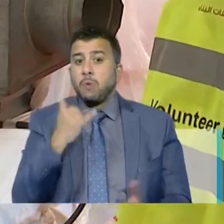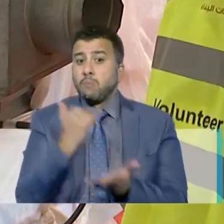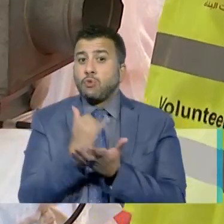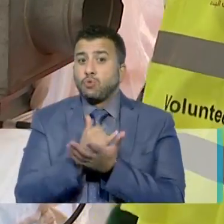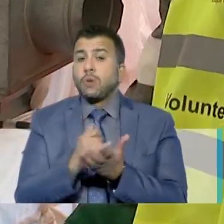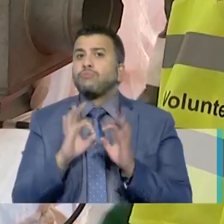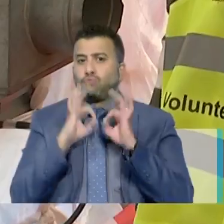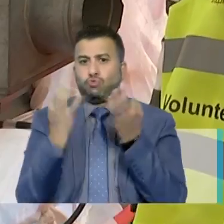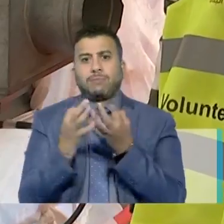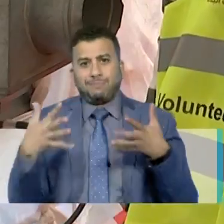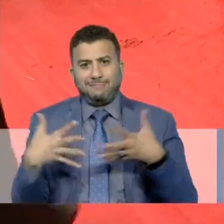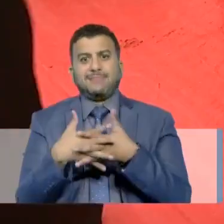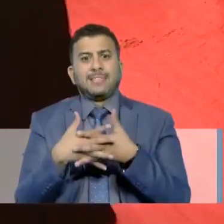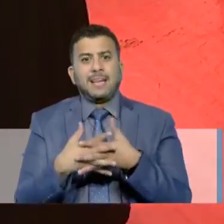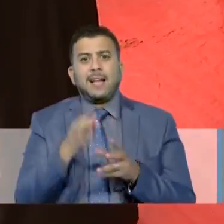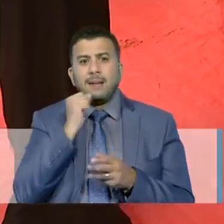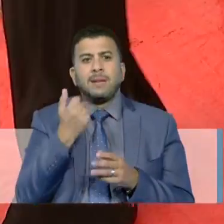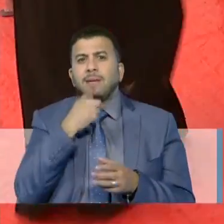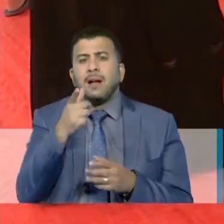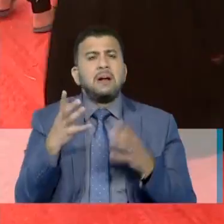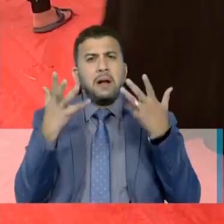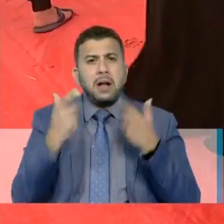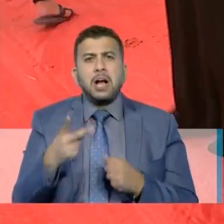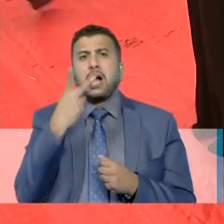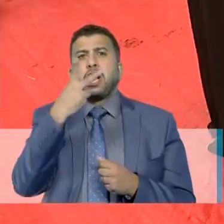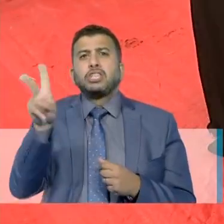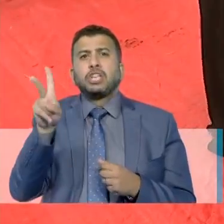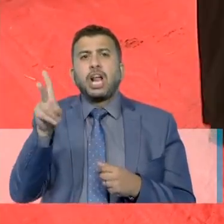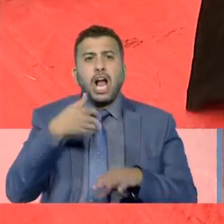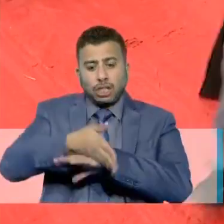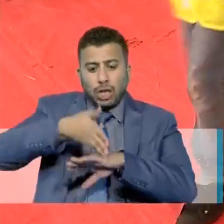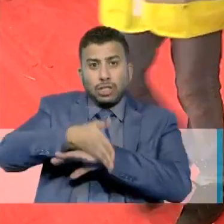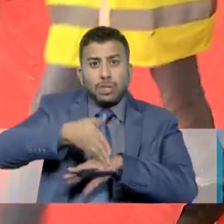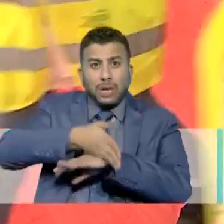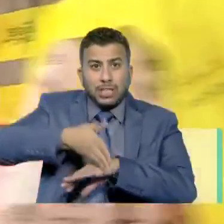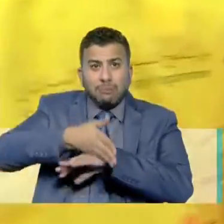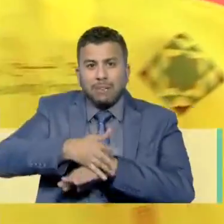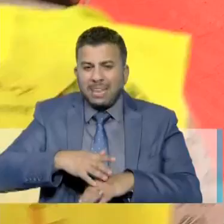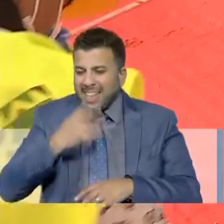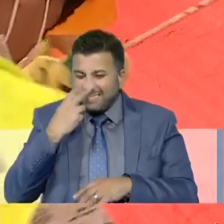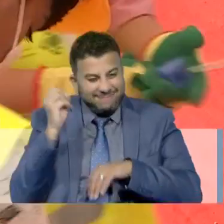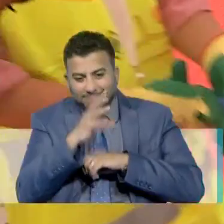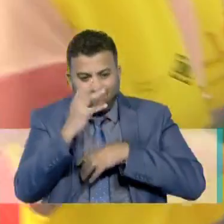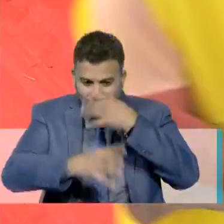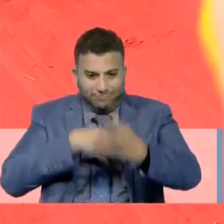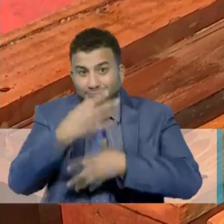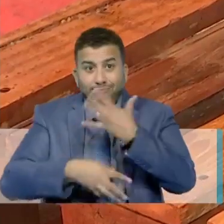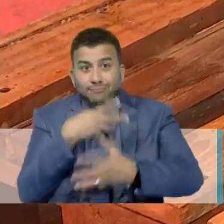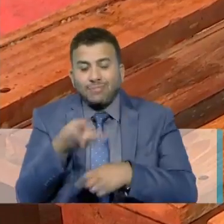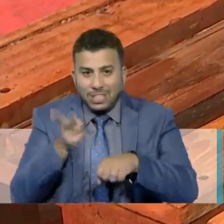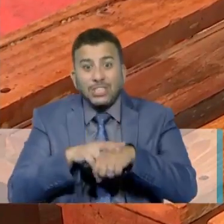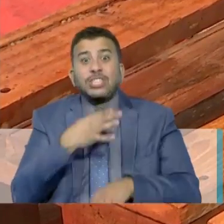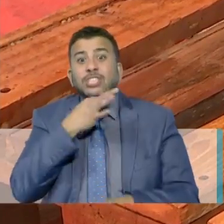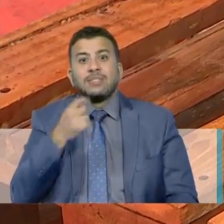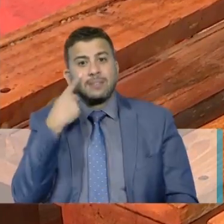المسؤولية المجتمعية. وتم استخدام ما يقارب 20 طنا من الخشب المعاد تدويره بمشاركة ما يقارب